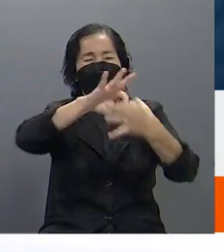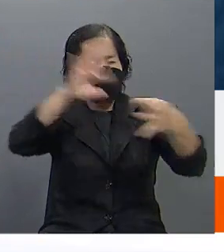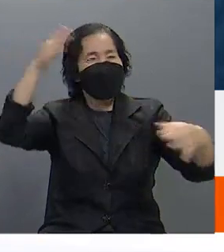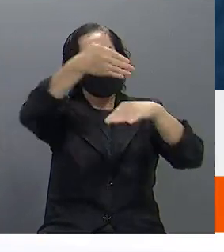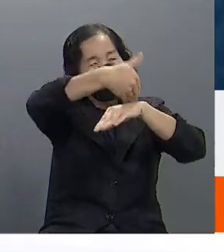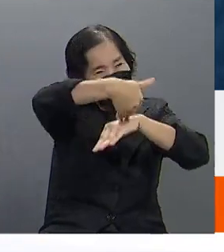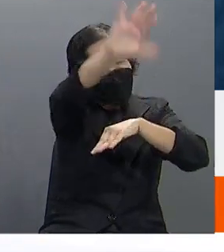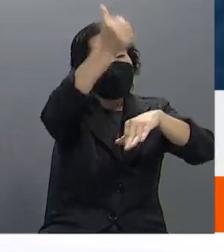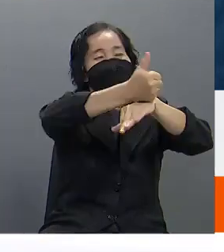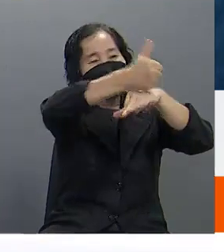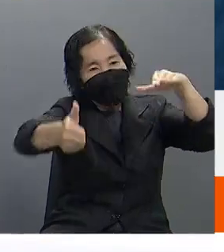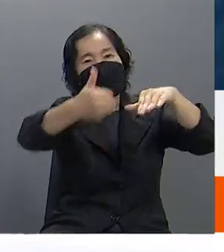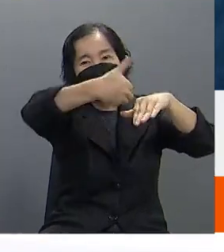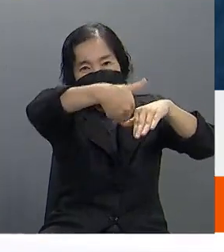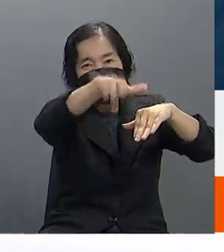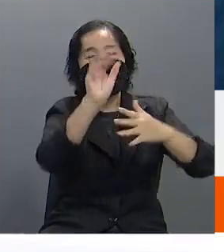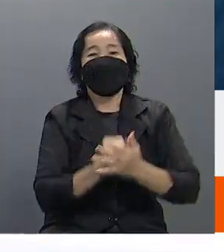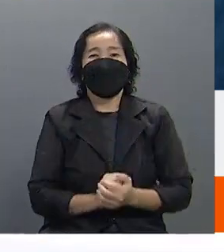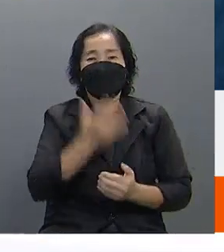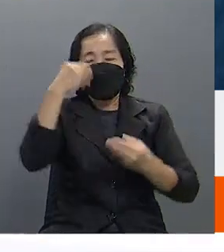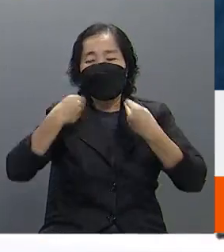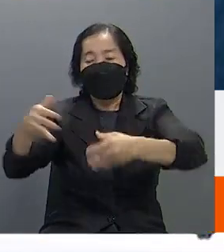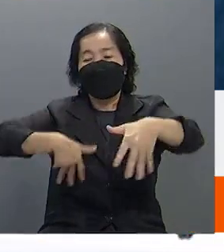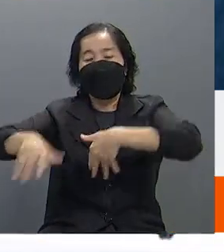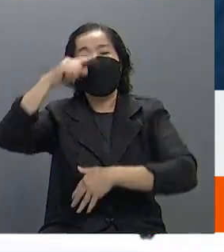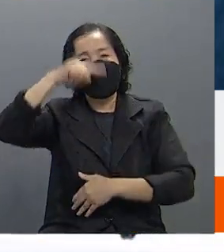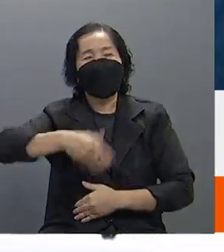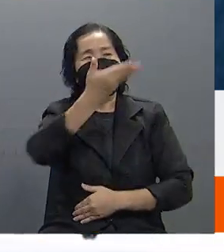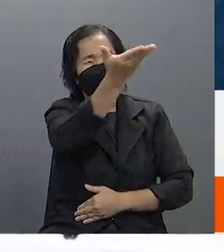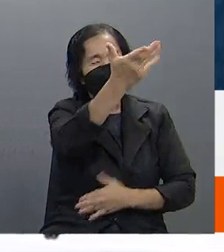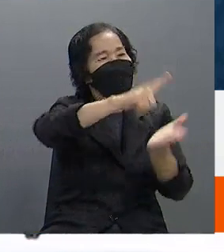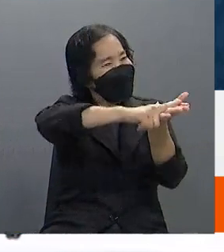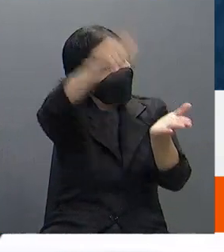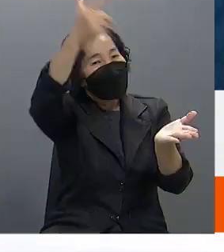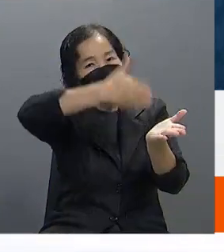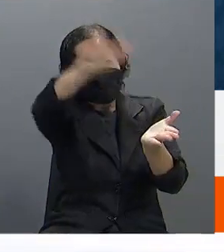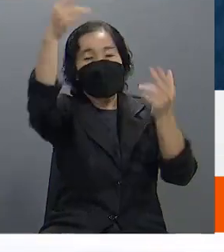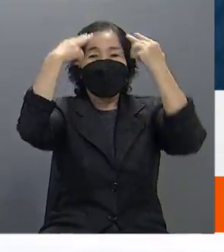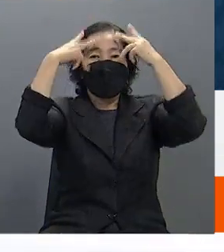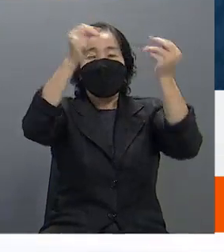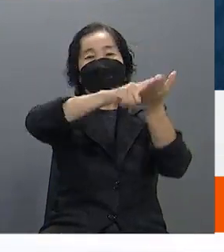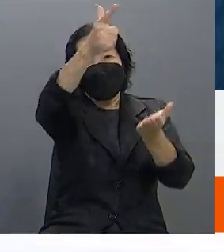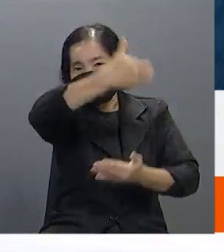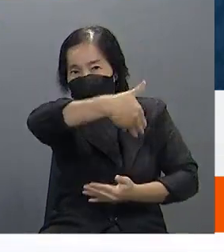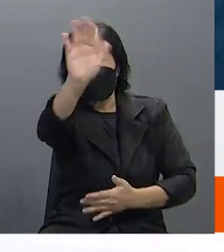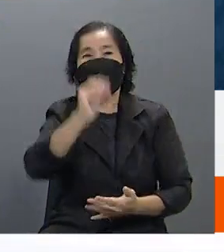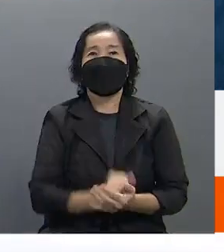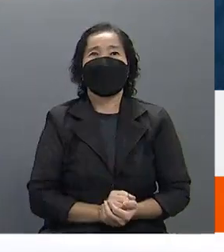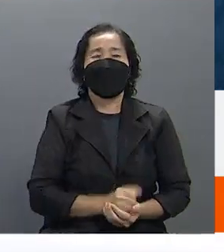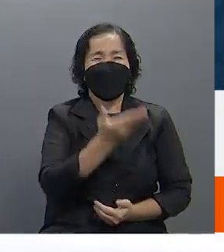ไทยให้ท่านลาออกจากตำแหน่งนายกรัฐมนตรีท่านปลดปล่อยไปเสียทีเถ